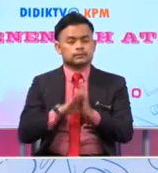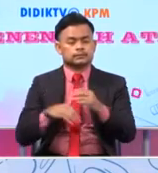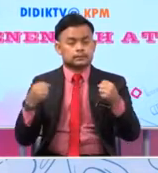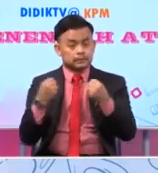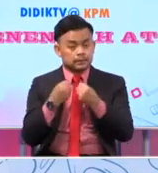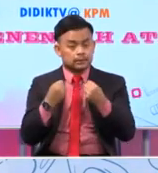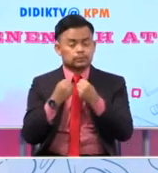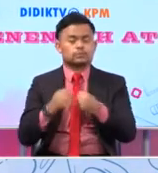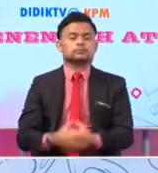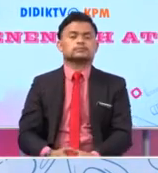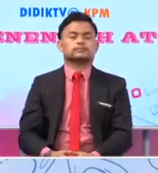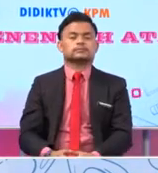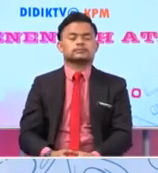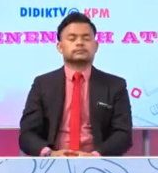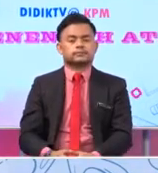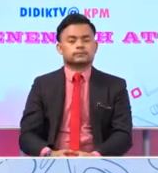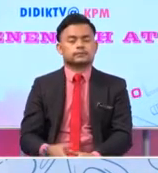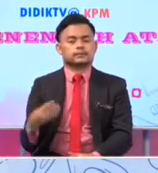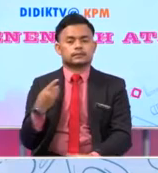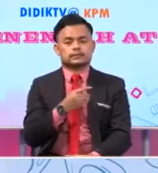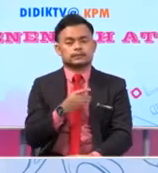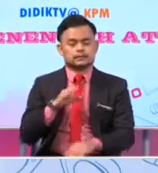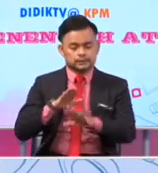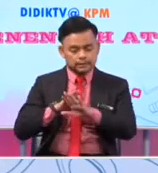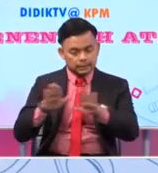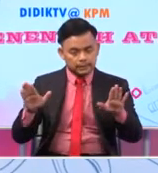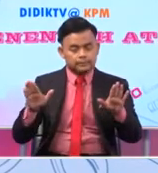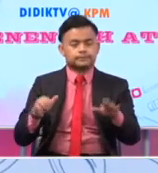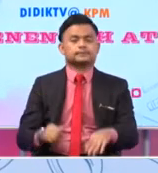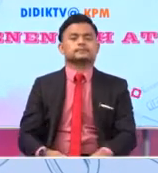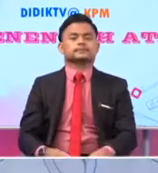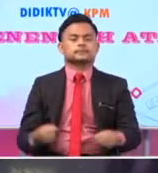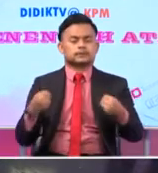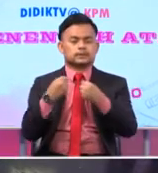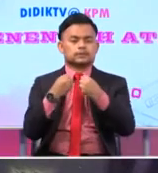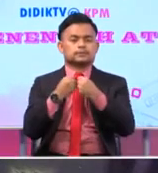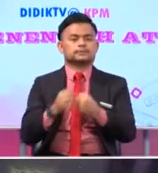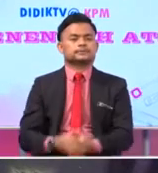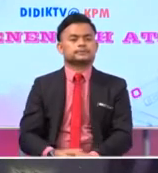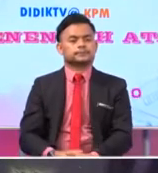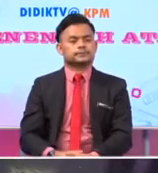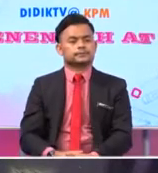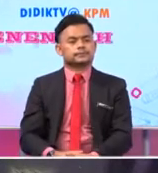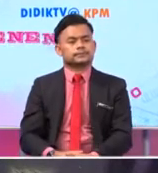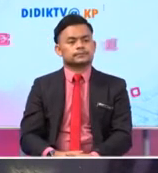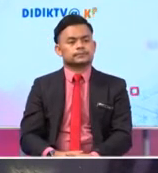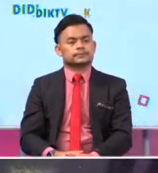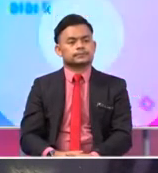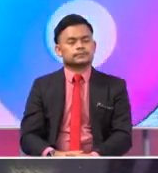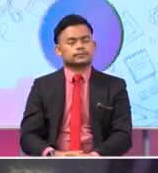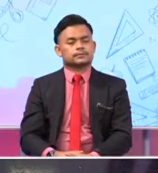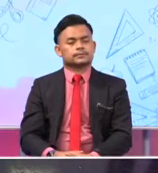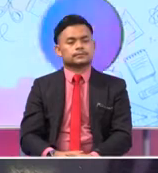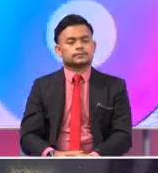kene aurat kembali rekrut pegawai untuk senyawa co tepat sekali jawaban Mira jadi cewek gua disediakan juga